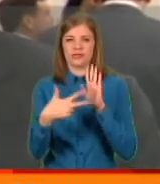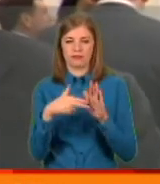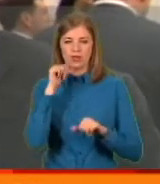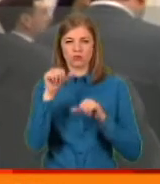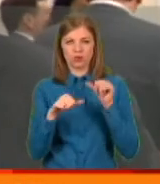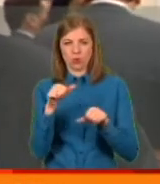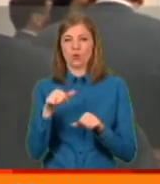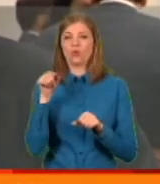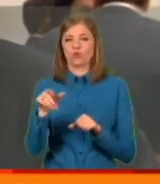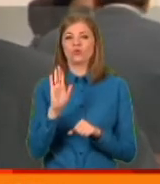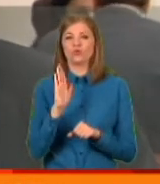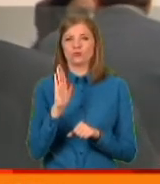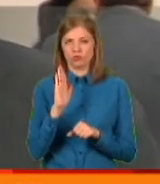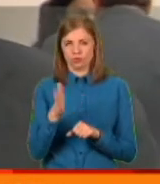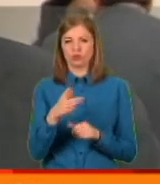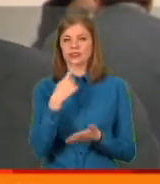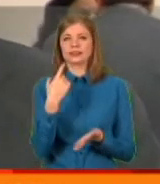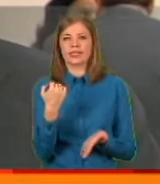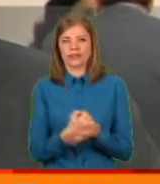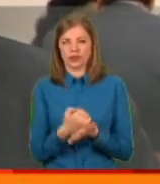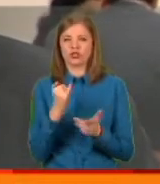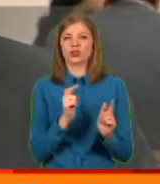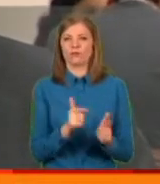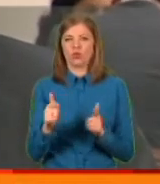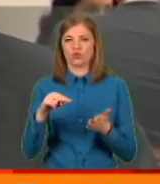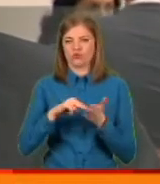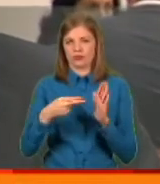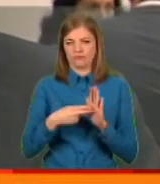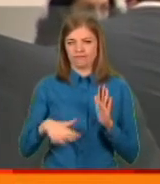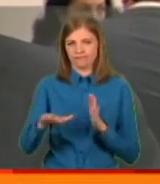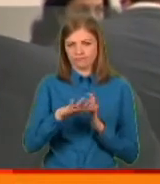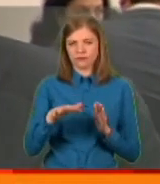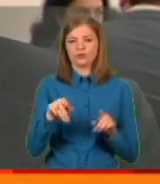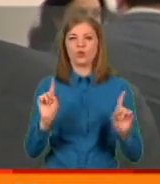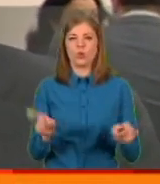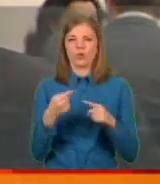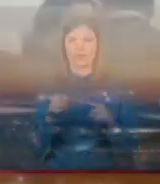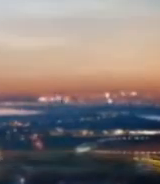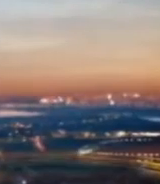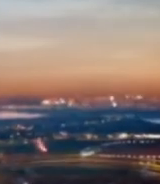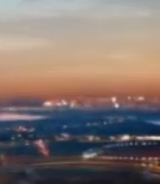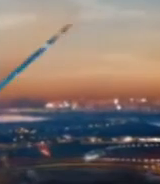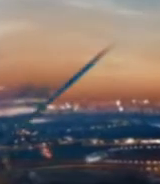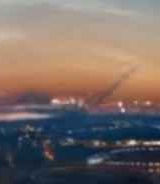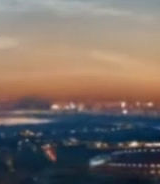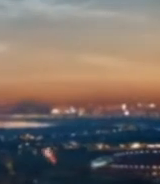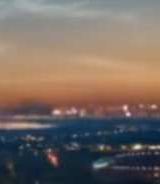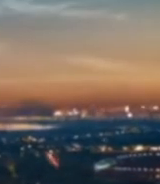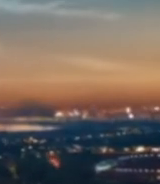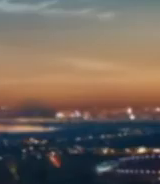2018 року в нього буде затверджений і погоджений план організації цієї території.